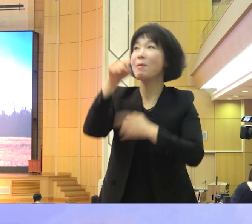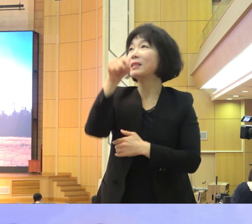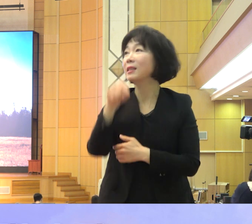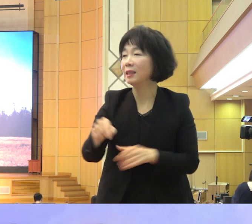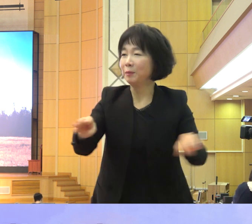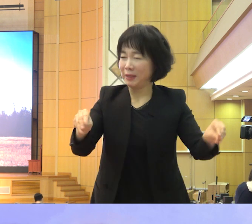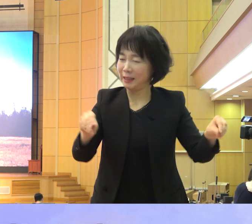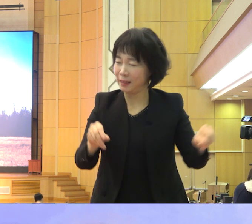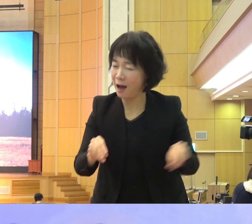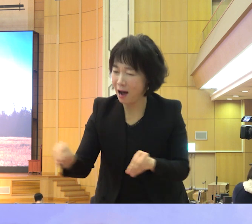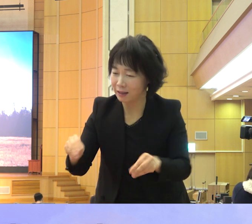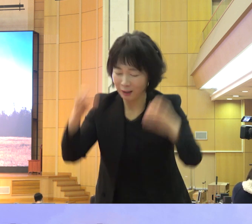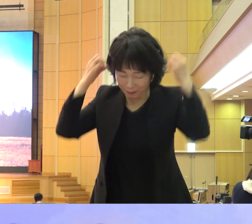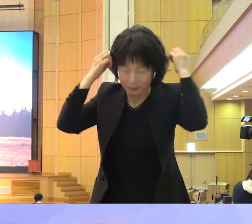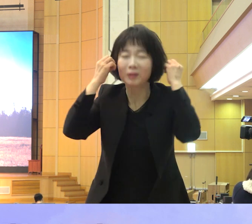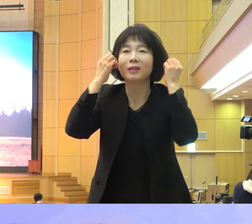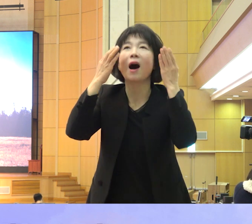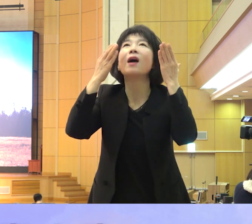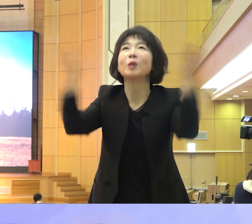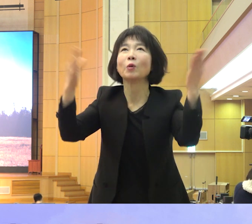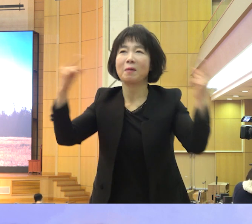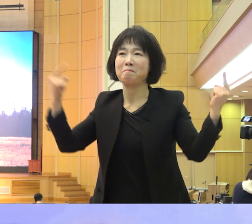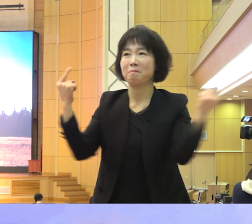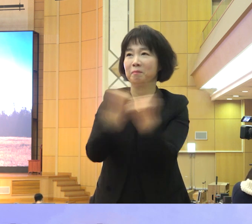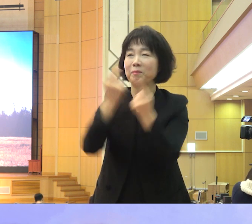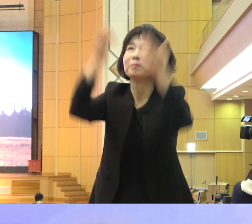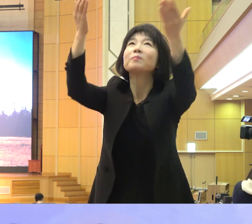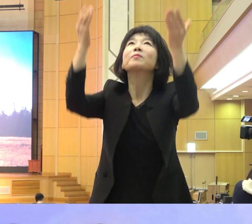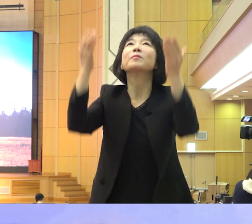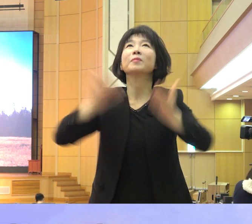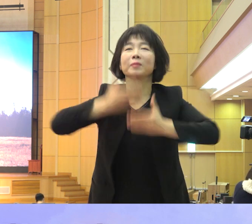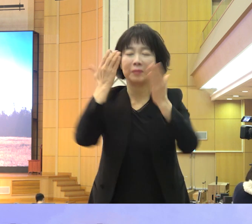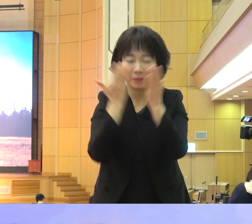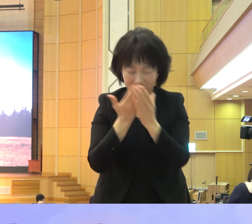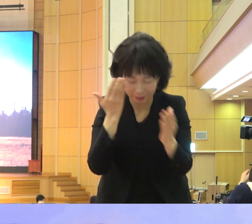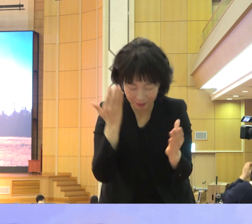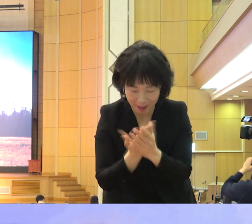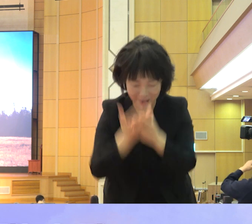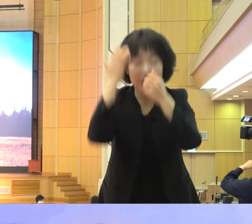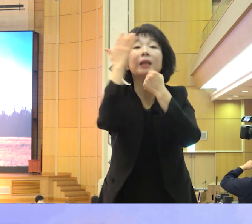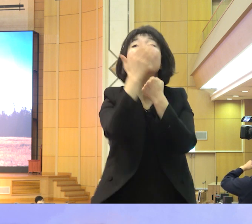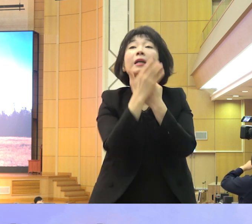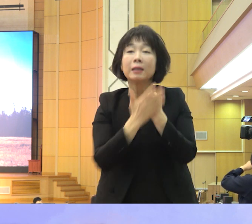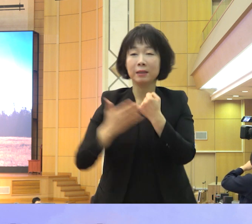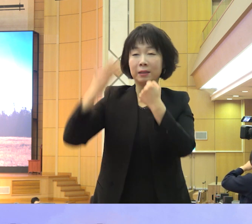진리의 말씀 이 땅 새롭게 하소서.